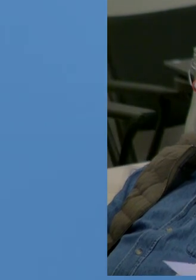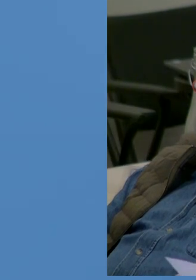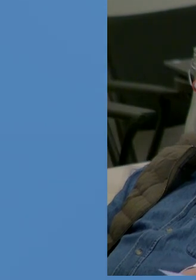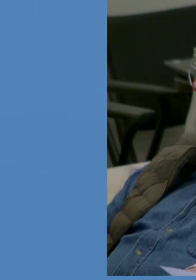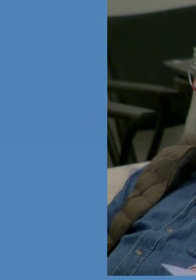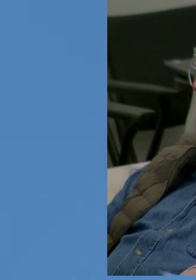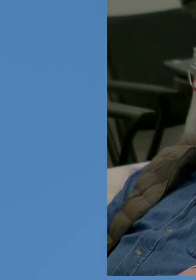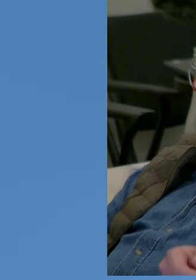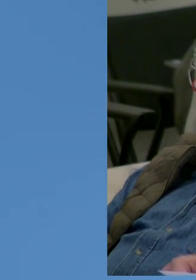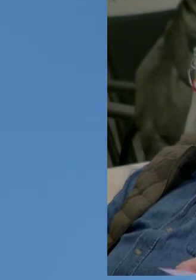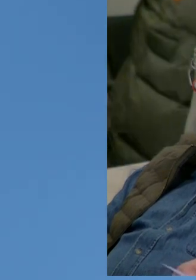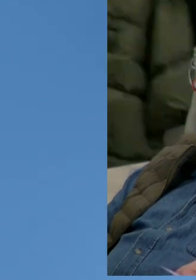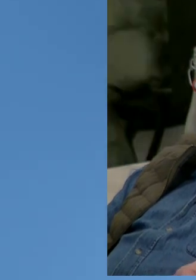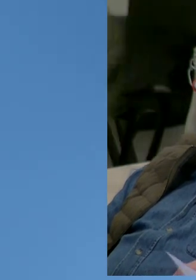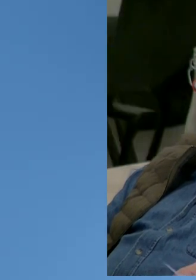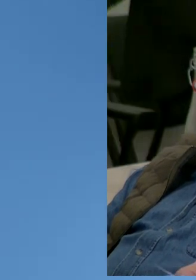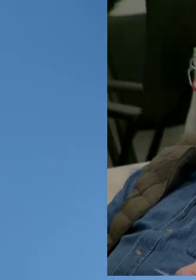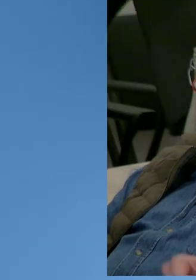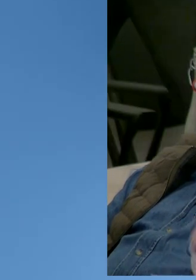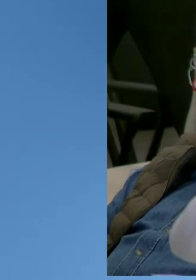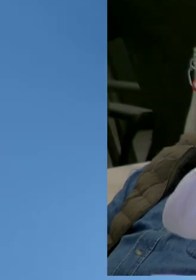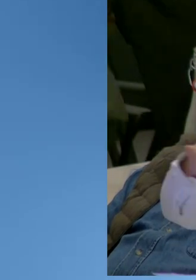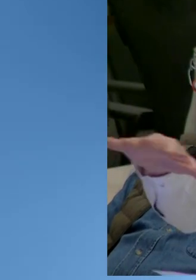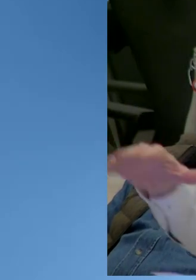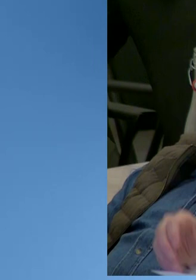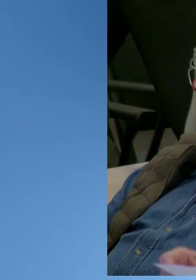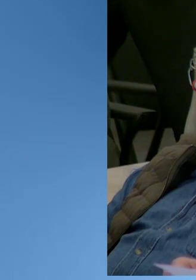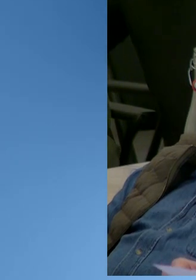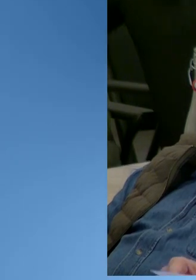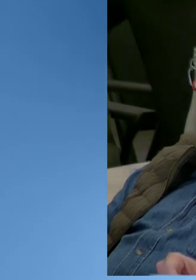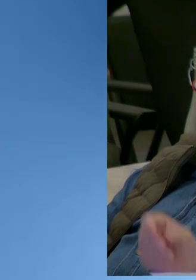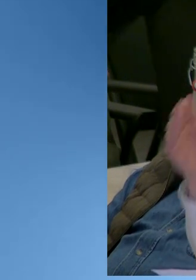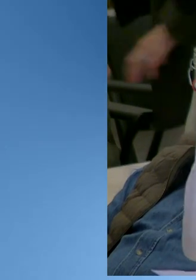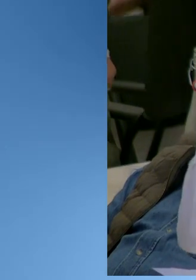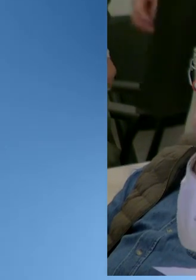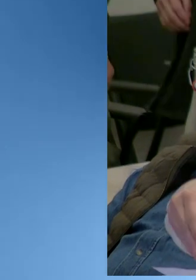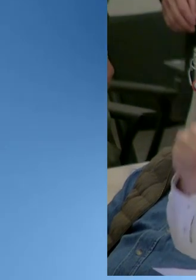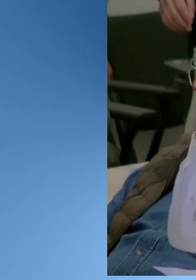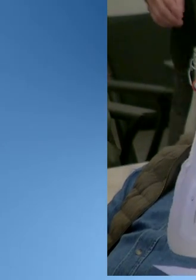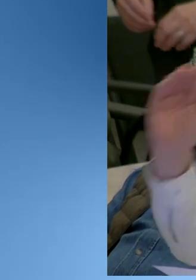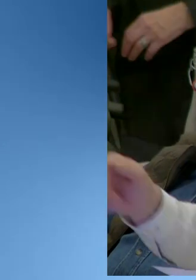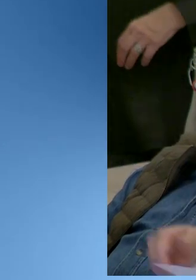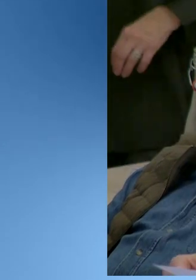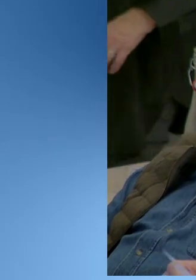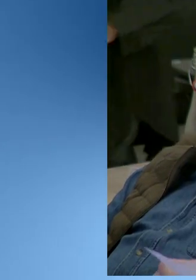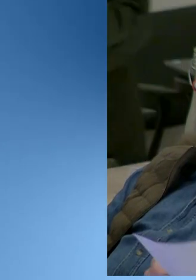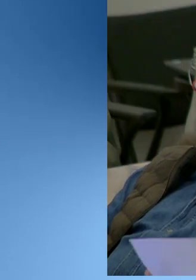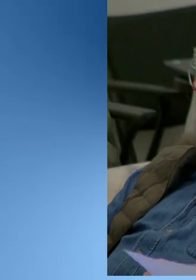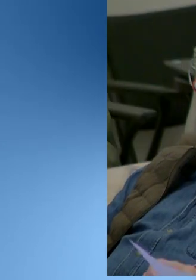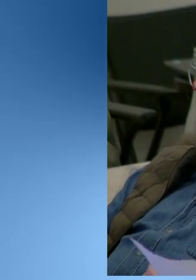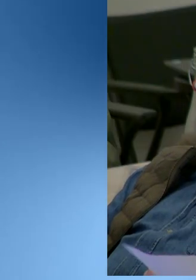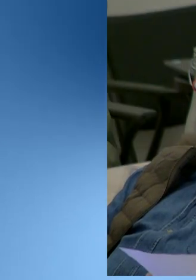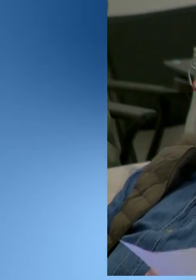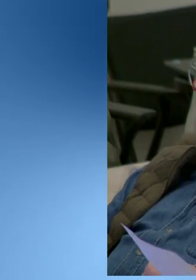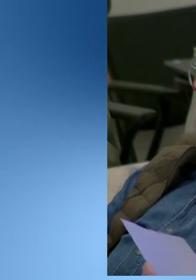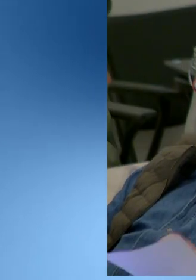remercie la CAF notamment sur ce travail là de de de mise en cohérence de tous les dispositifs que ça soit Contrat Enfance contat jeunesse